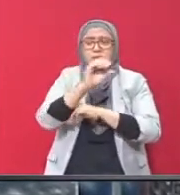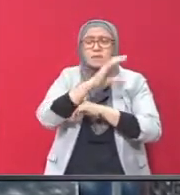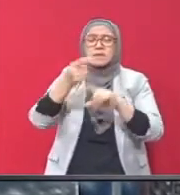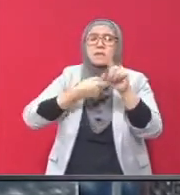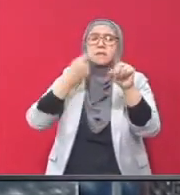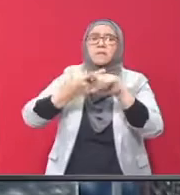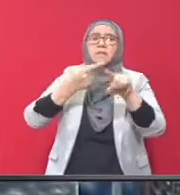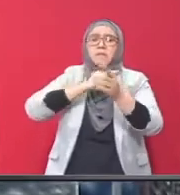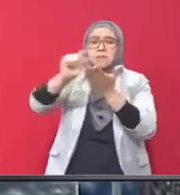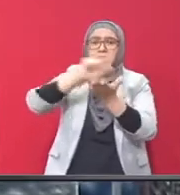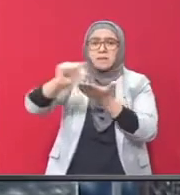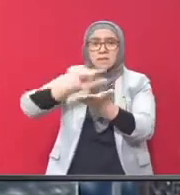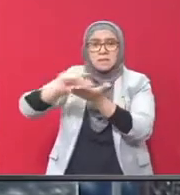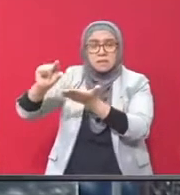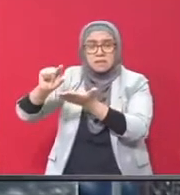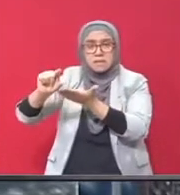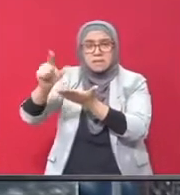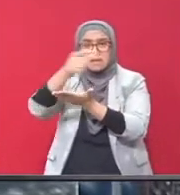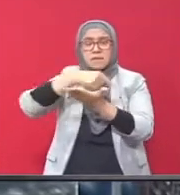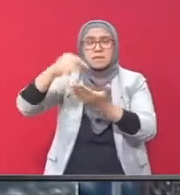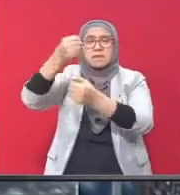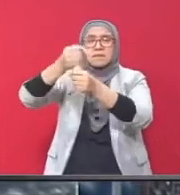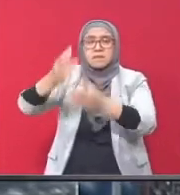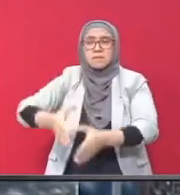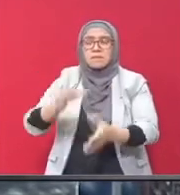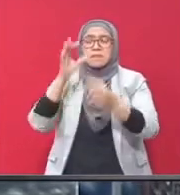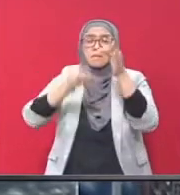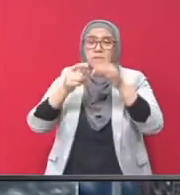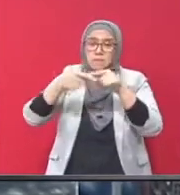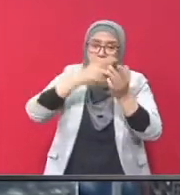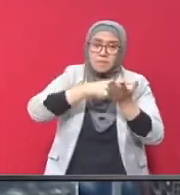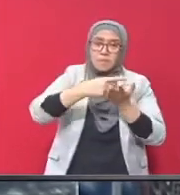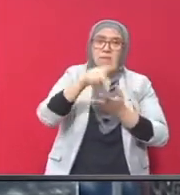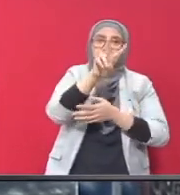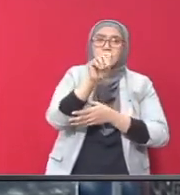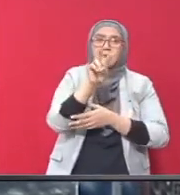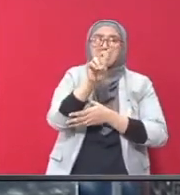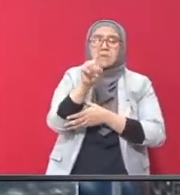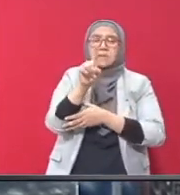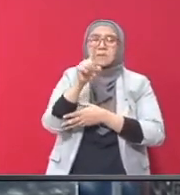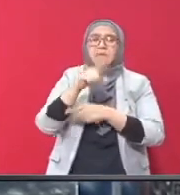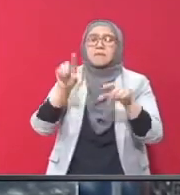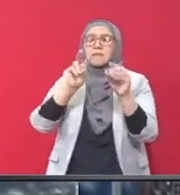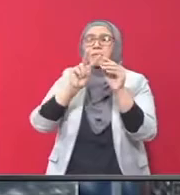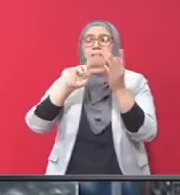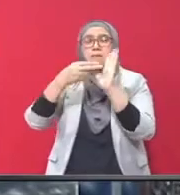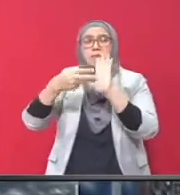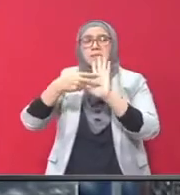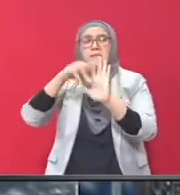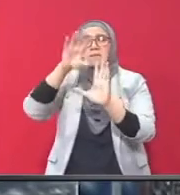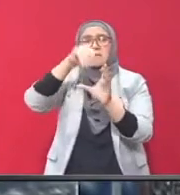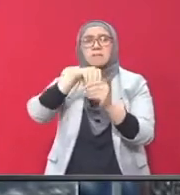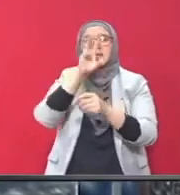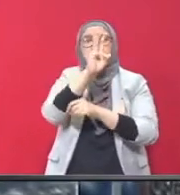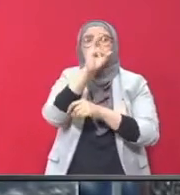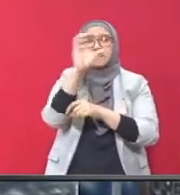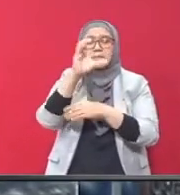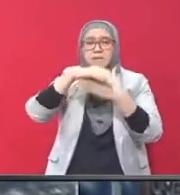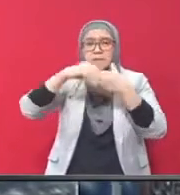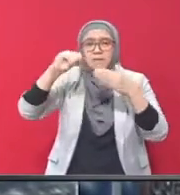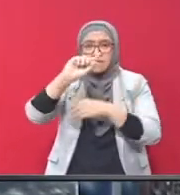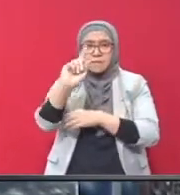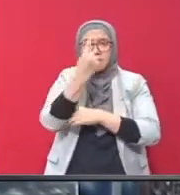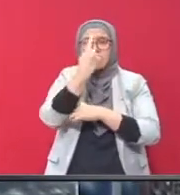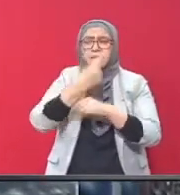daripada gaji-gaji penengah Jadi kalau belanja 20216 waktu ingin tetap nama untuk ini saya bermain 25